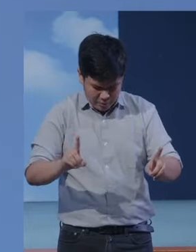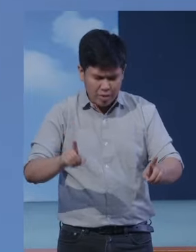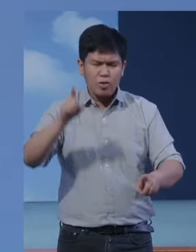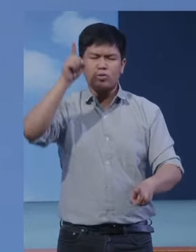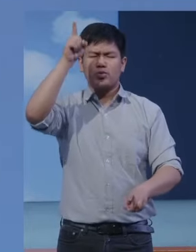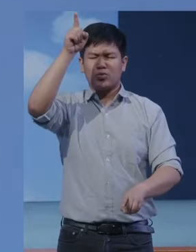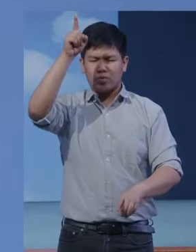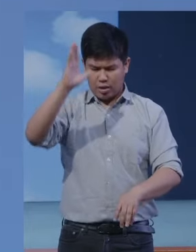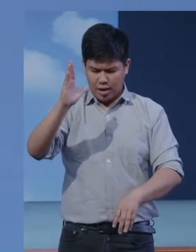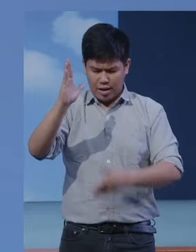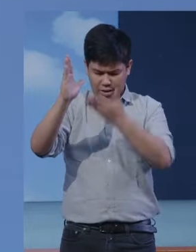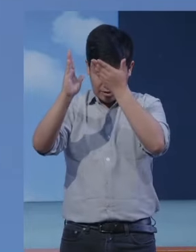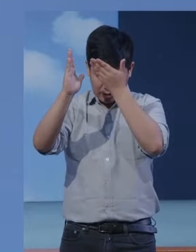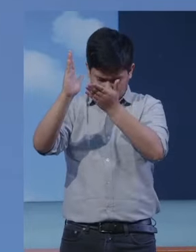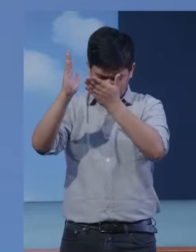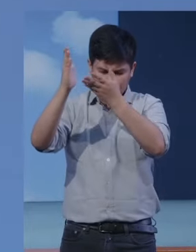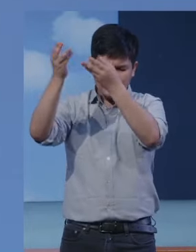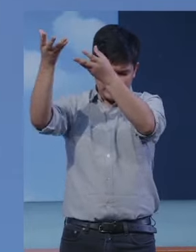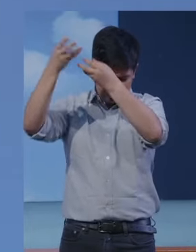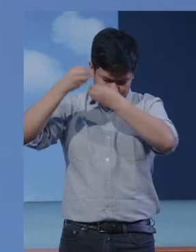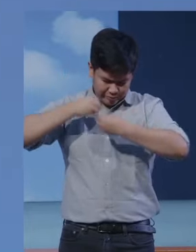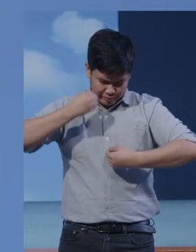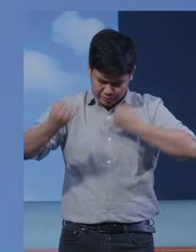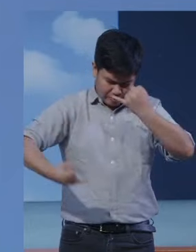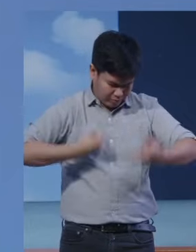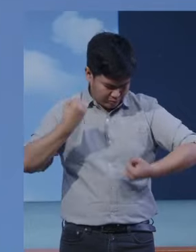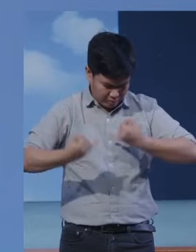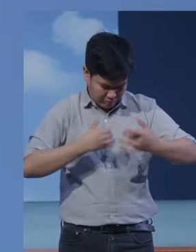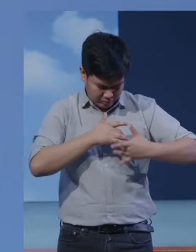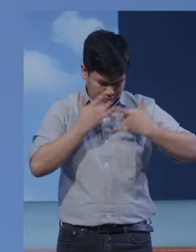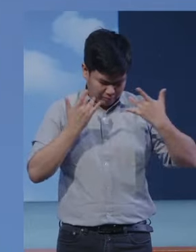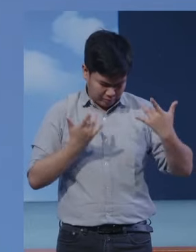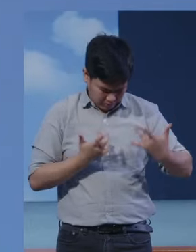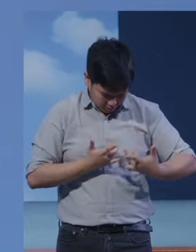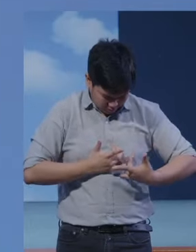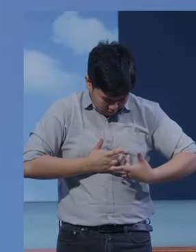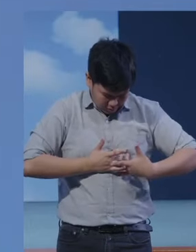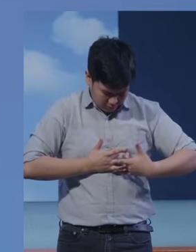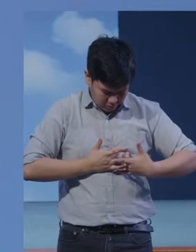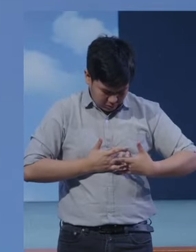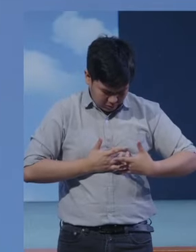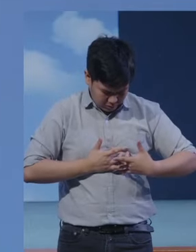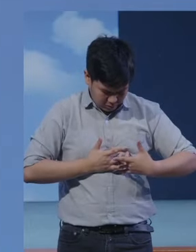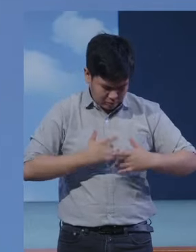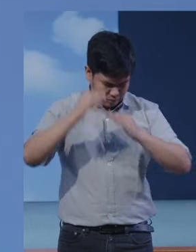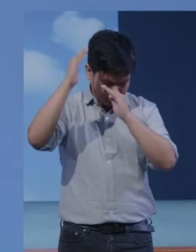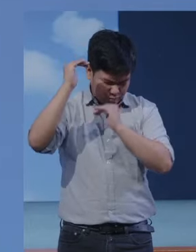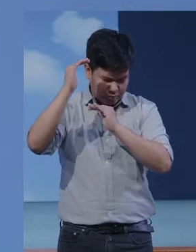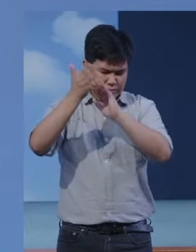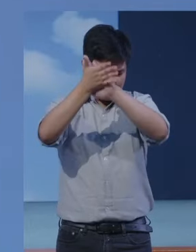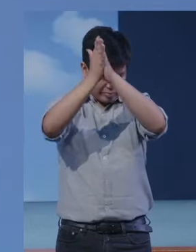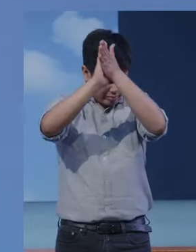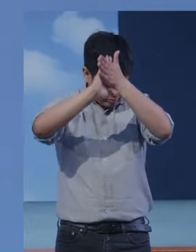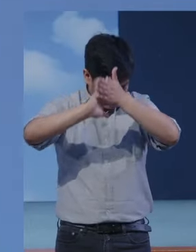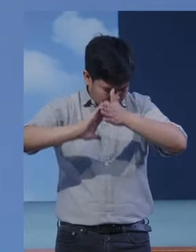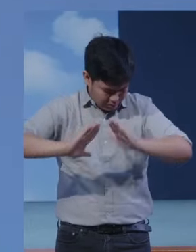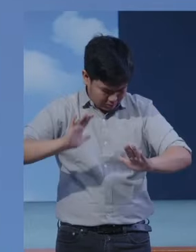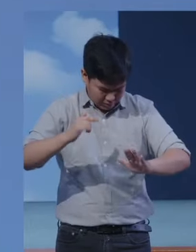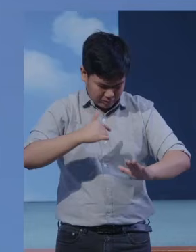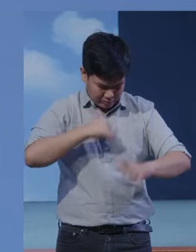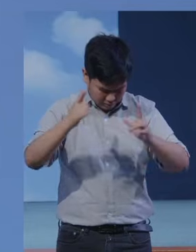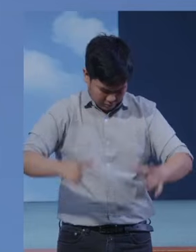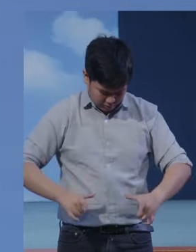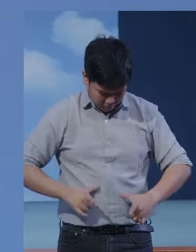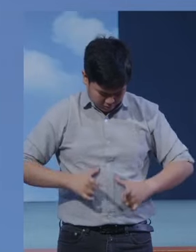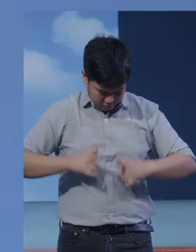ang magbigay kaaliwan sa aming mga puso o Diyos At magpatag ng aming mga diwa